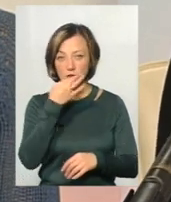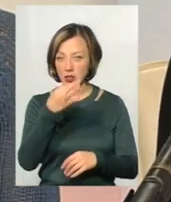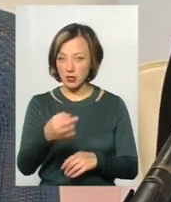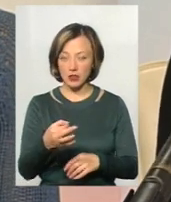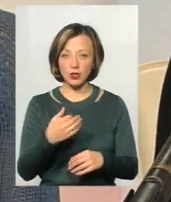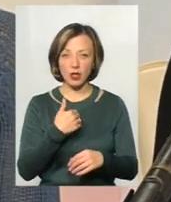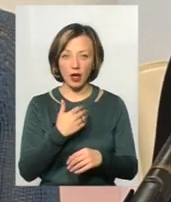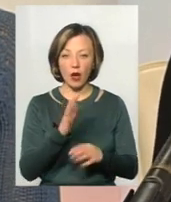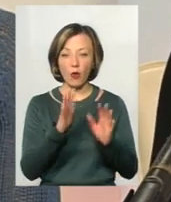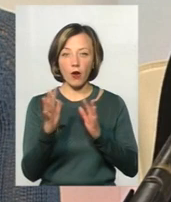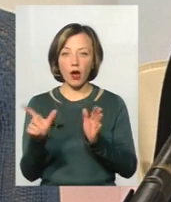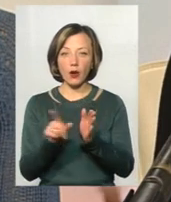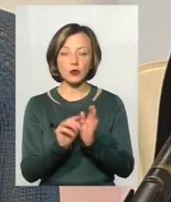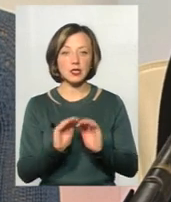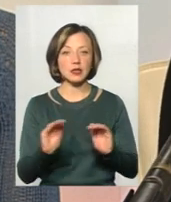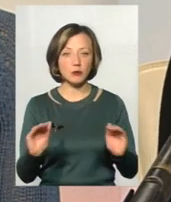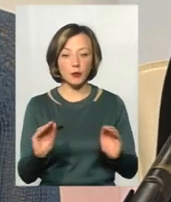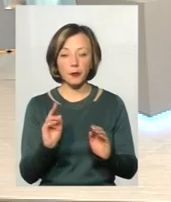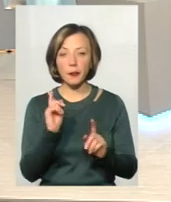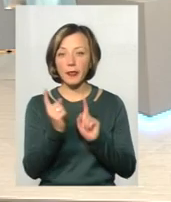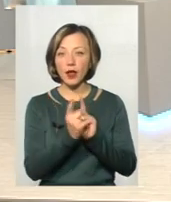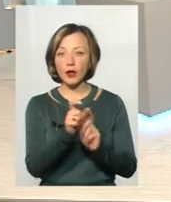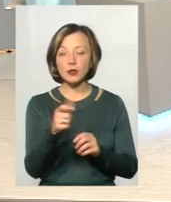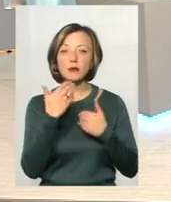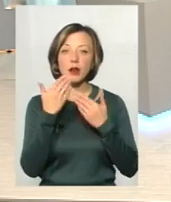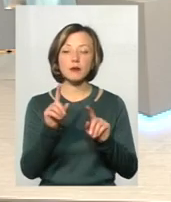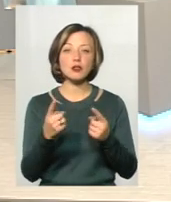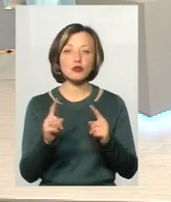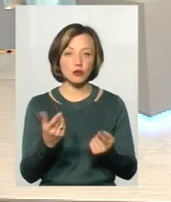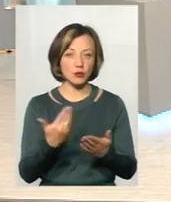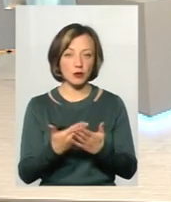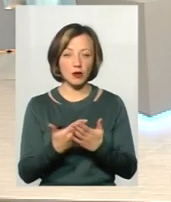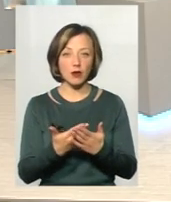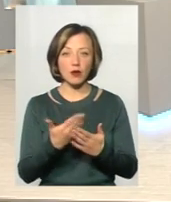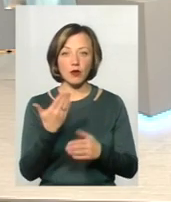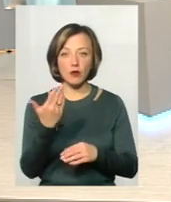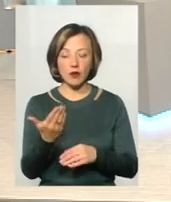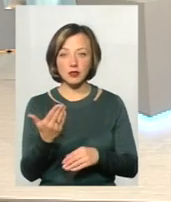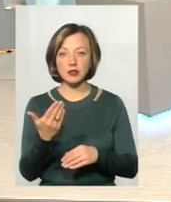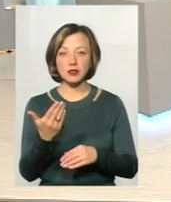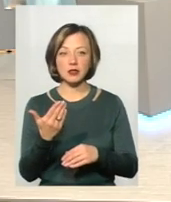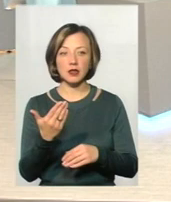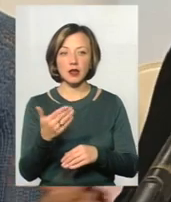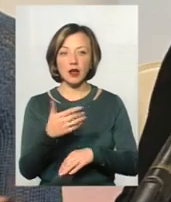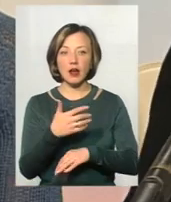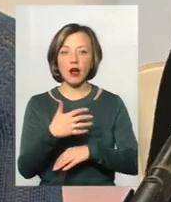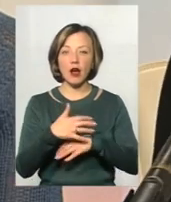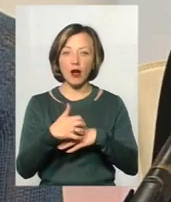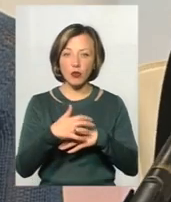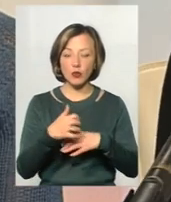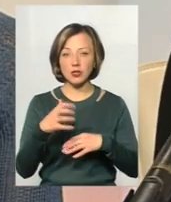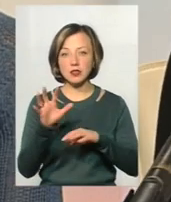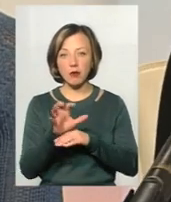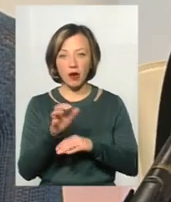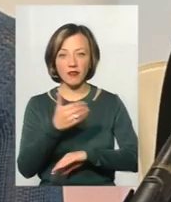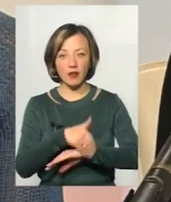я вот гуляю среди детьми, я подхожу к людям, спрашиваю, почему вот у вас больной такой котенок на во дворе, или собаки, или то. И